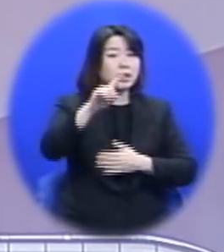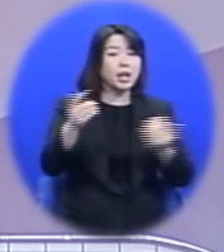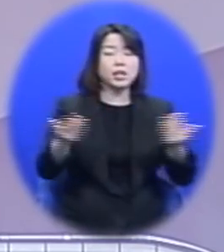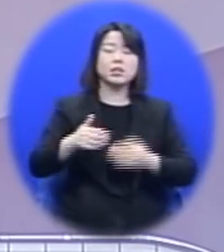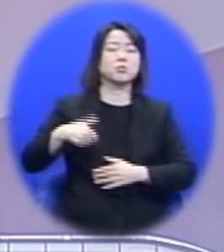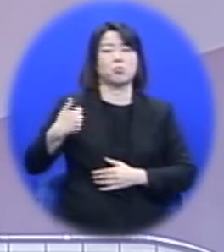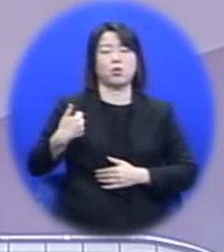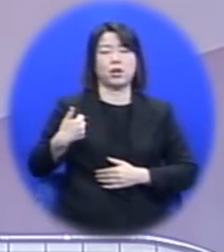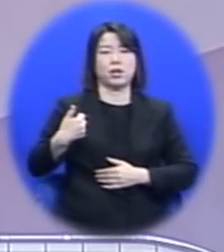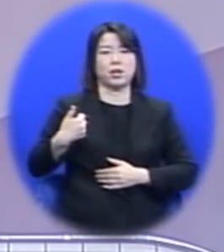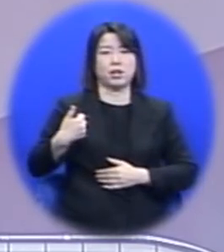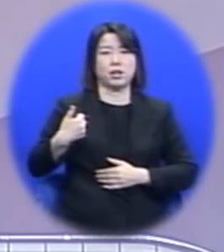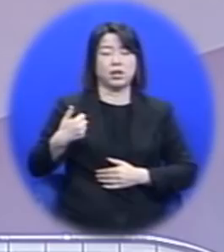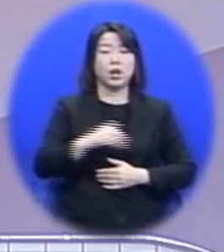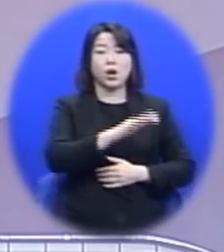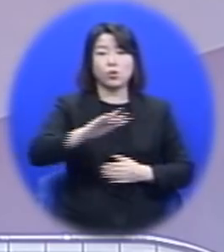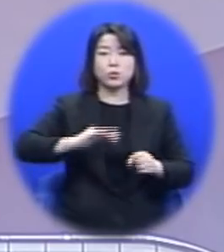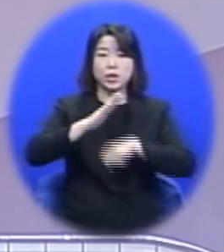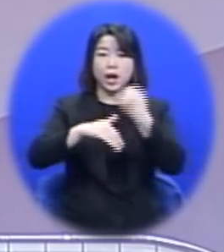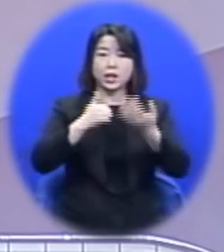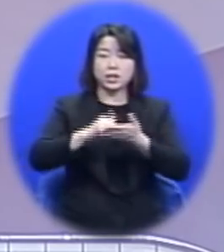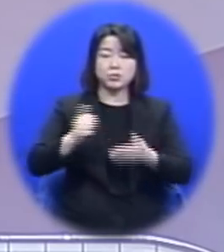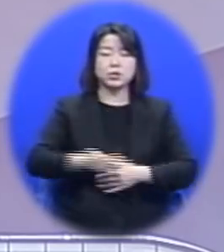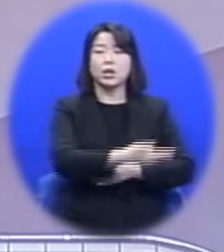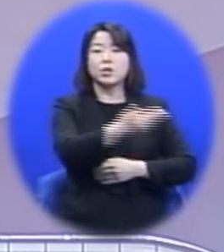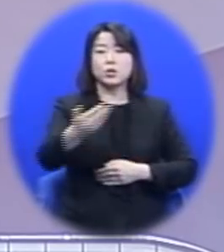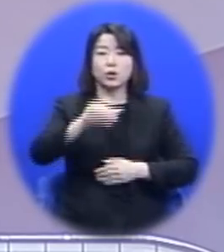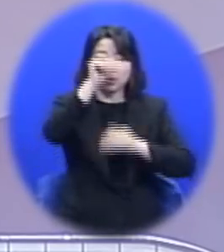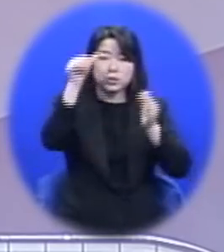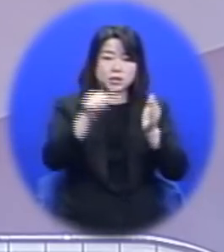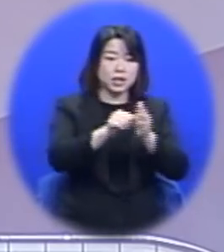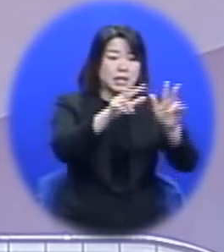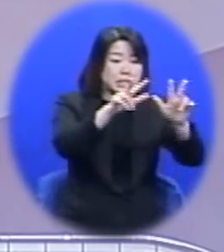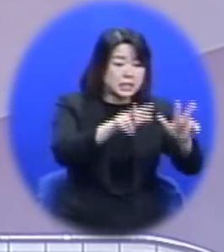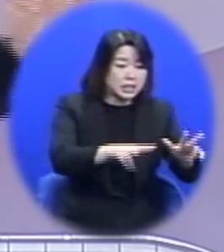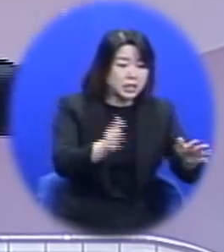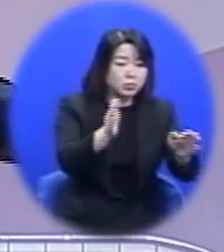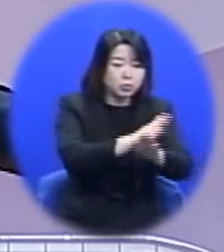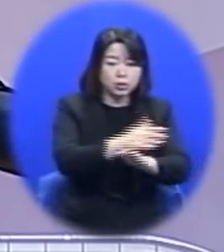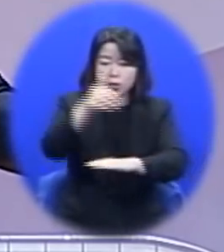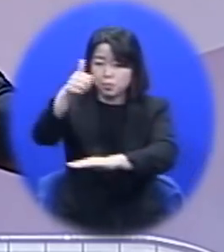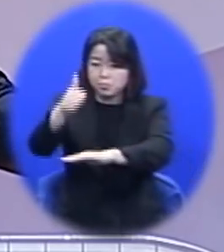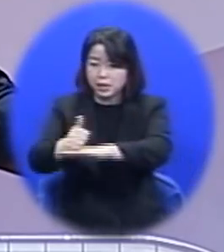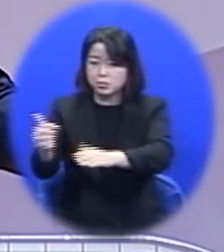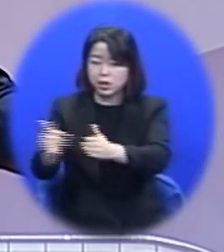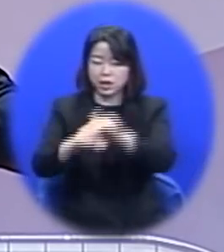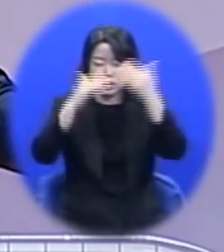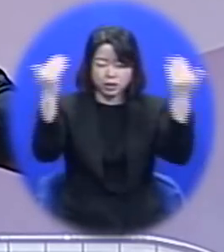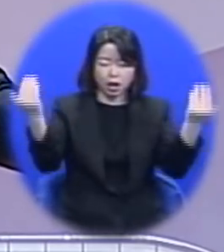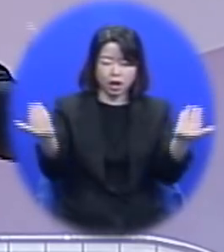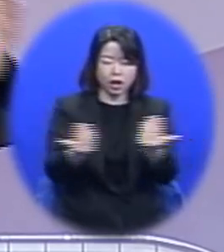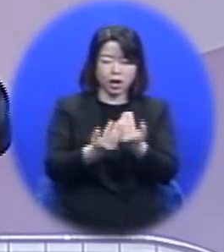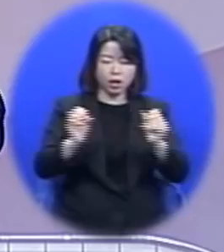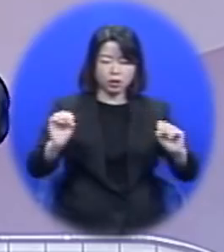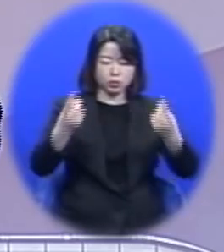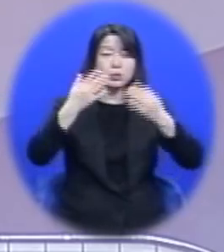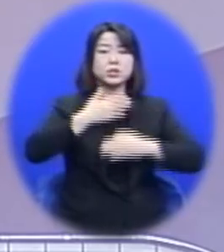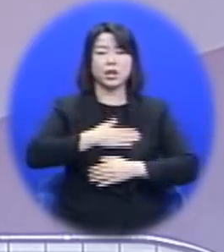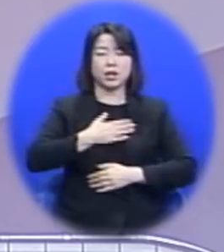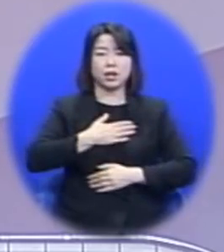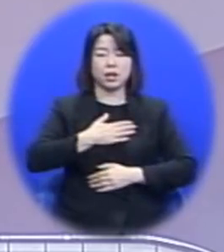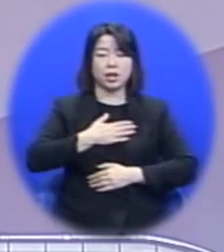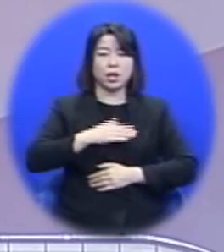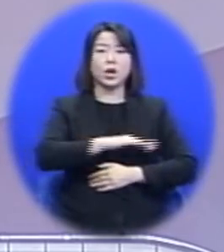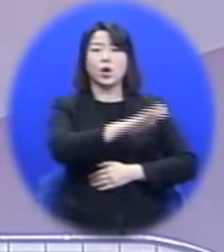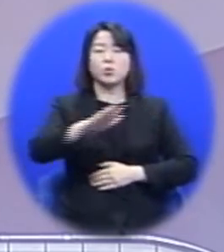없지만 우리 하나님은 여러분의 인생의 지금부터 마지막까지를 다 알고 계세요. 우리 역사의